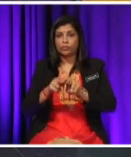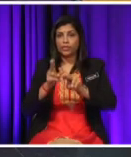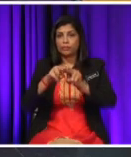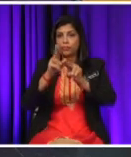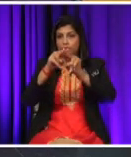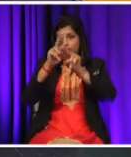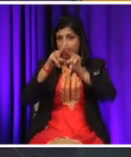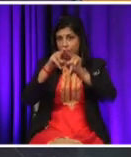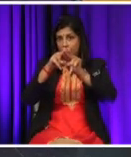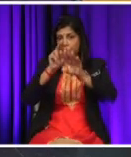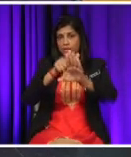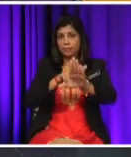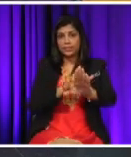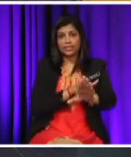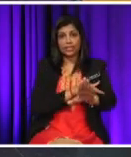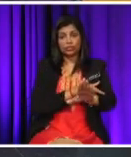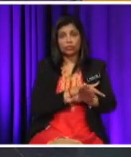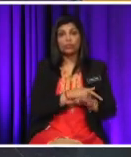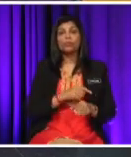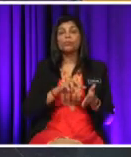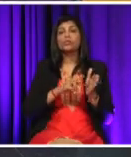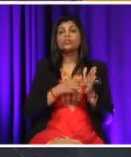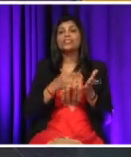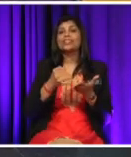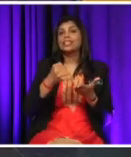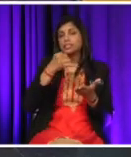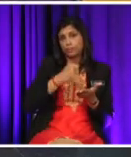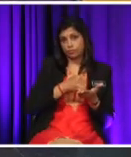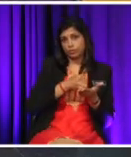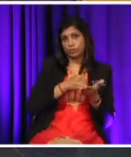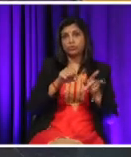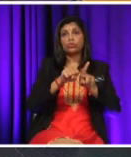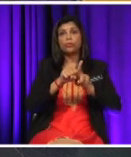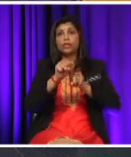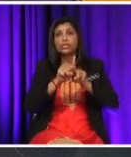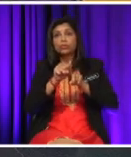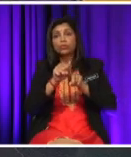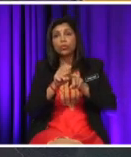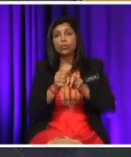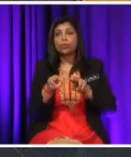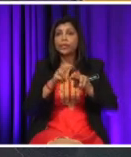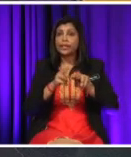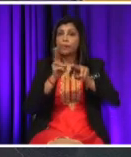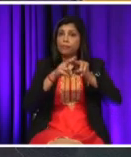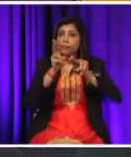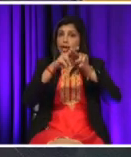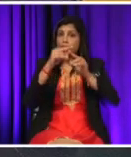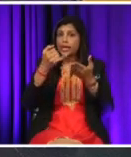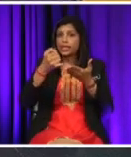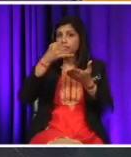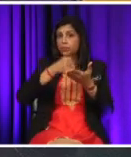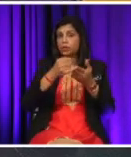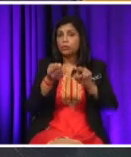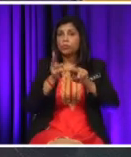terus dari itu mewakili isi padu bermaksud bila suhu bertambah isi padi juga bertambah Oke